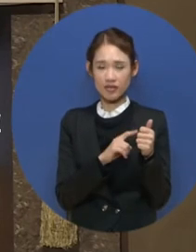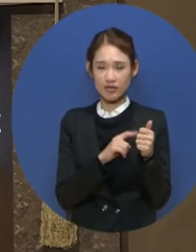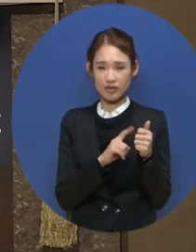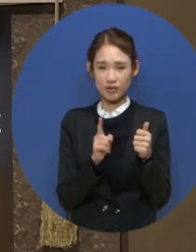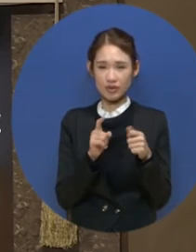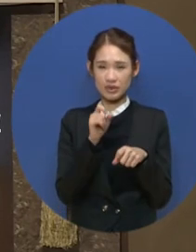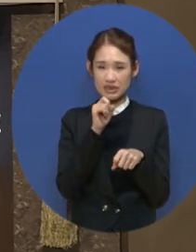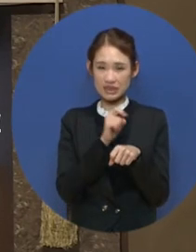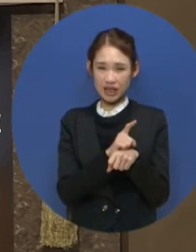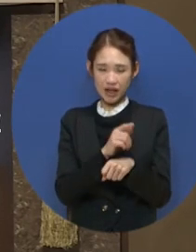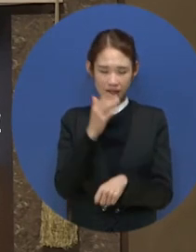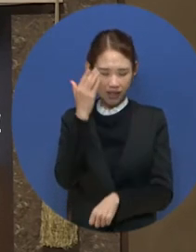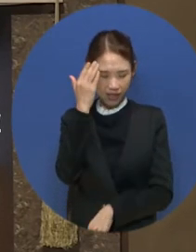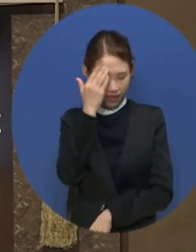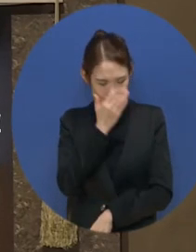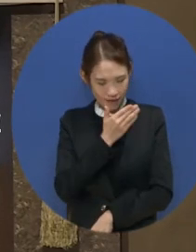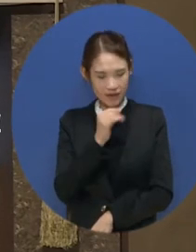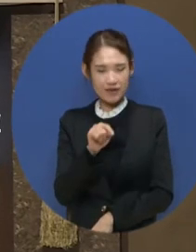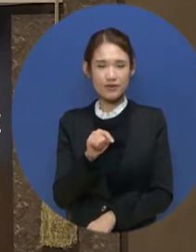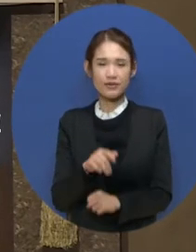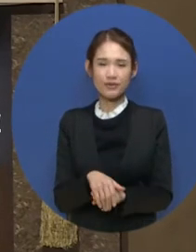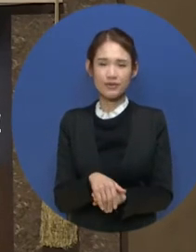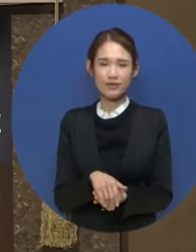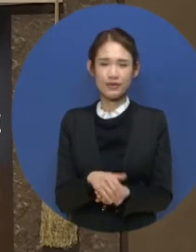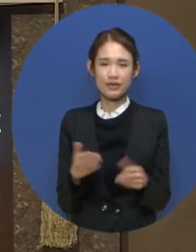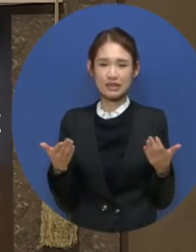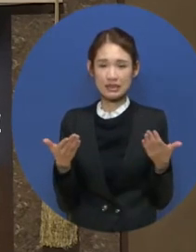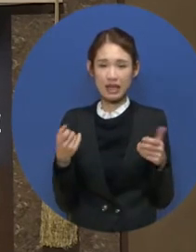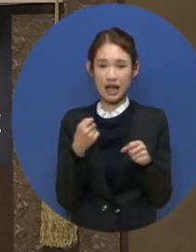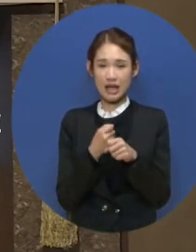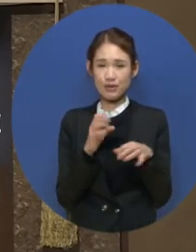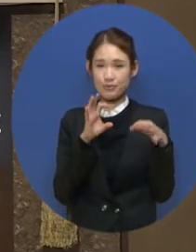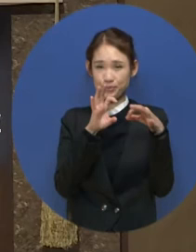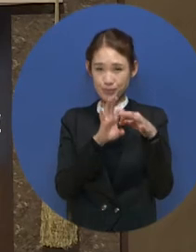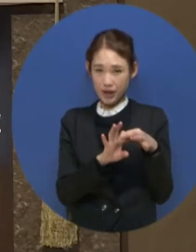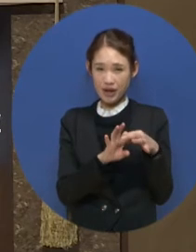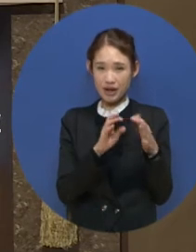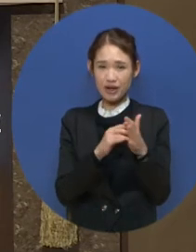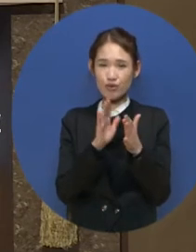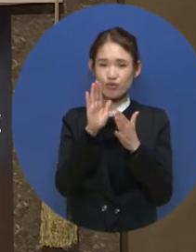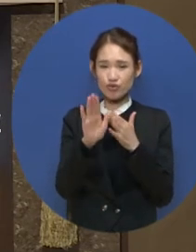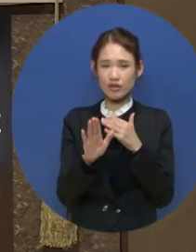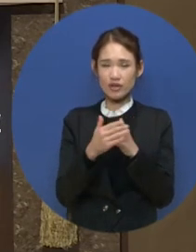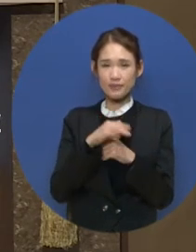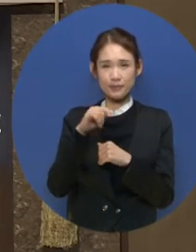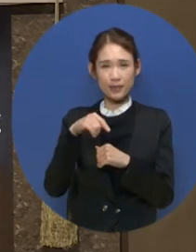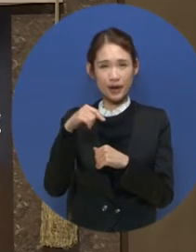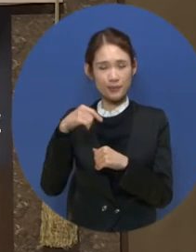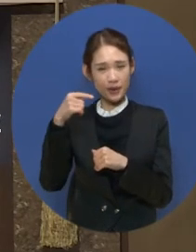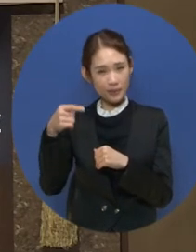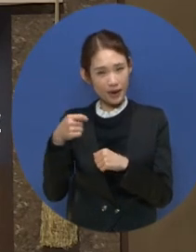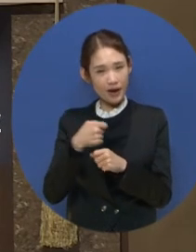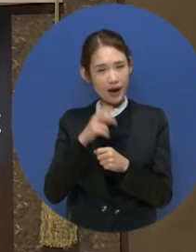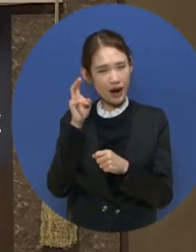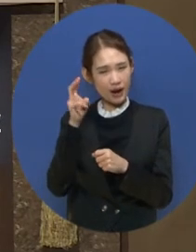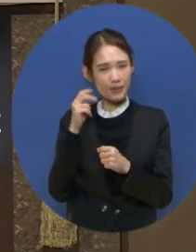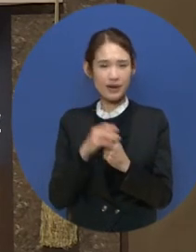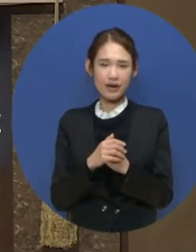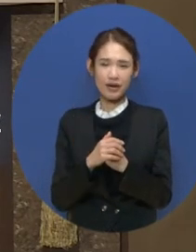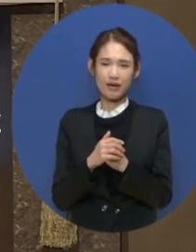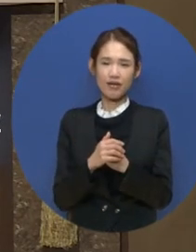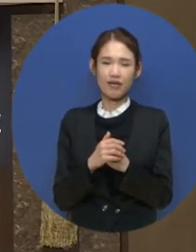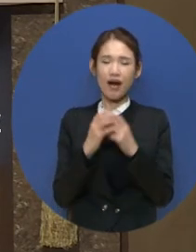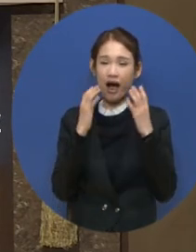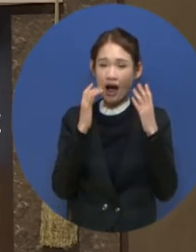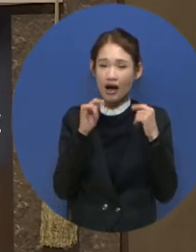있게 성격이 딱 깔끔하고 이 어떤 일을 하나 매듭이 지금 그 다음을 이렇게 하셔야 되는 상황 이신거 같아요 그런데 이제